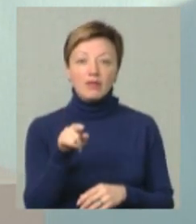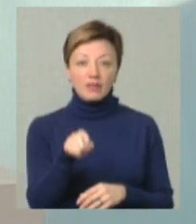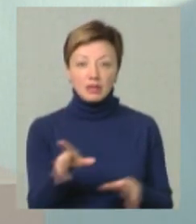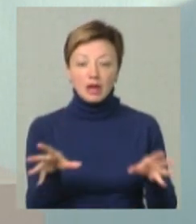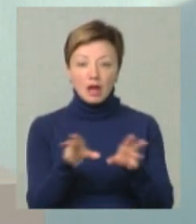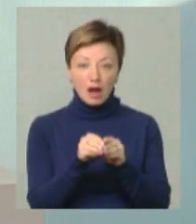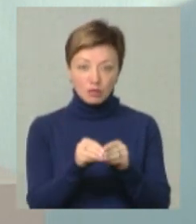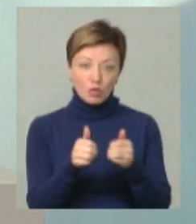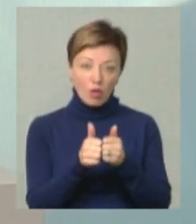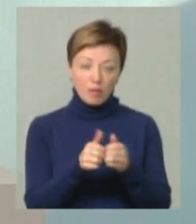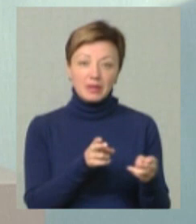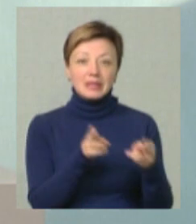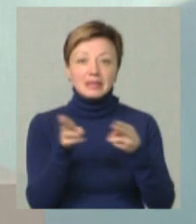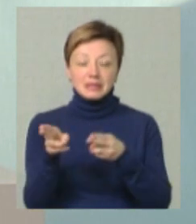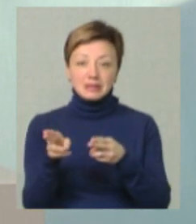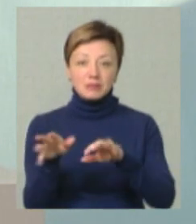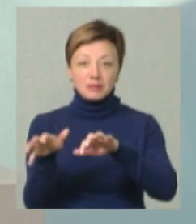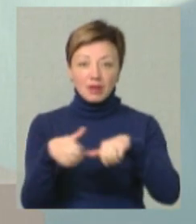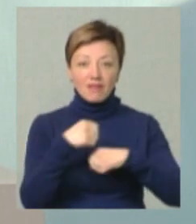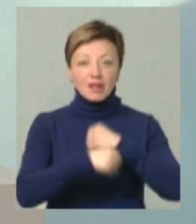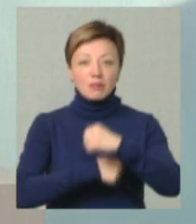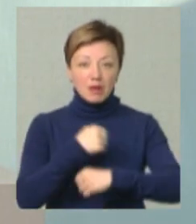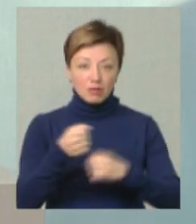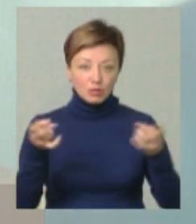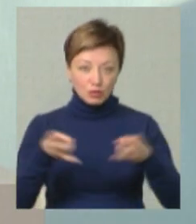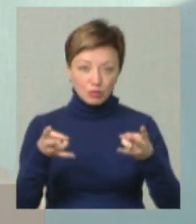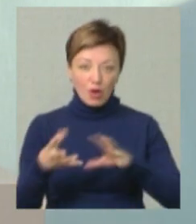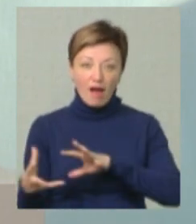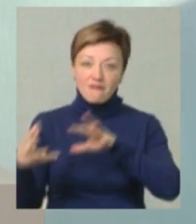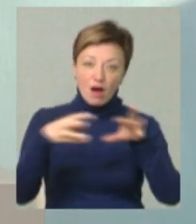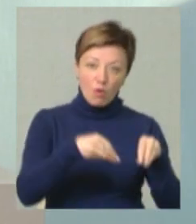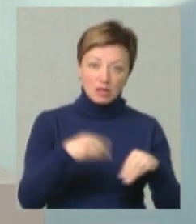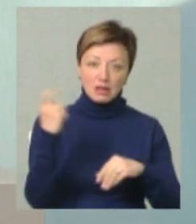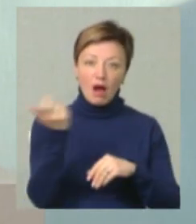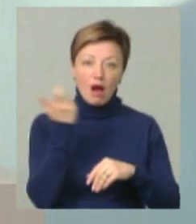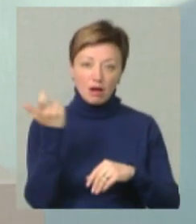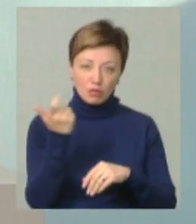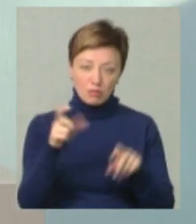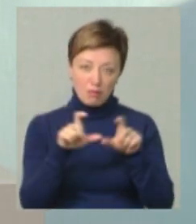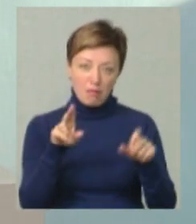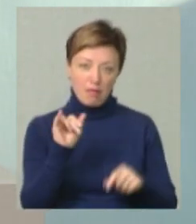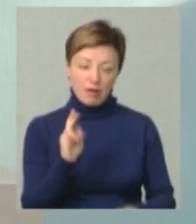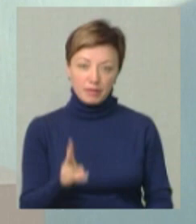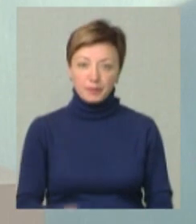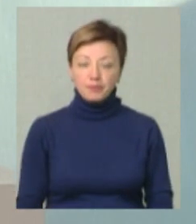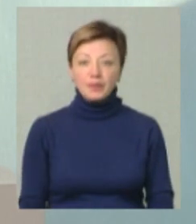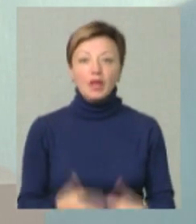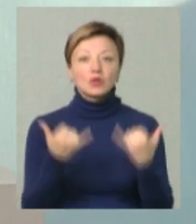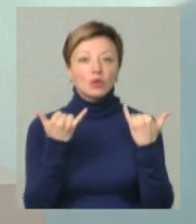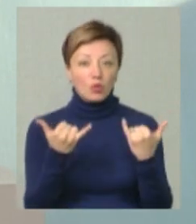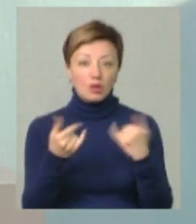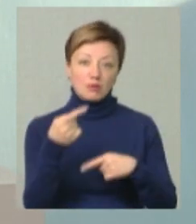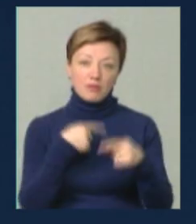він разом із колегами їздив за ведмедями, які потребують евакуації із Харківського екопарку. І тільки сьогодні